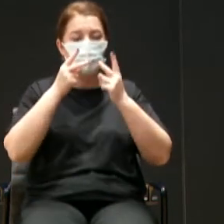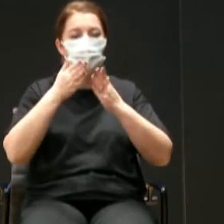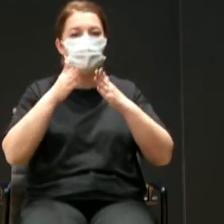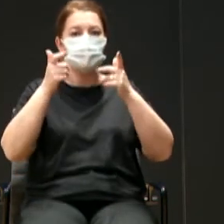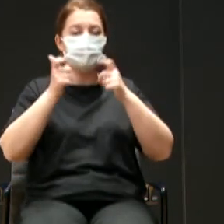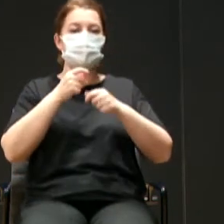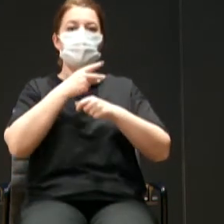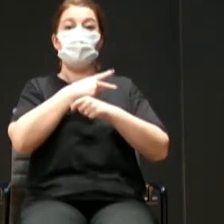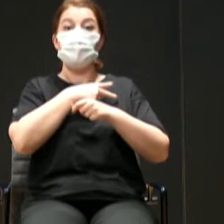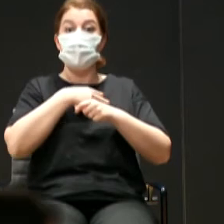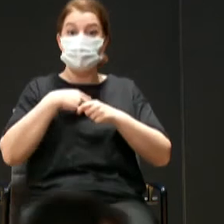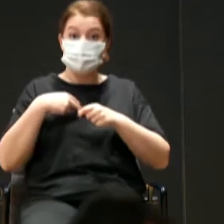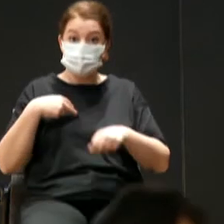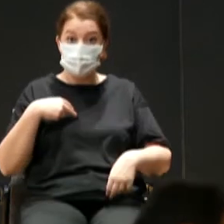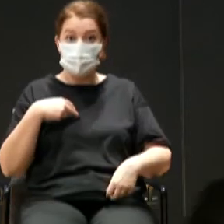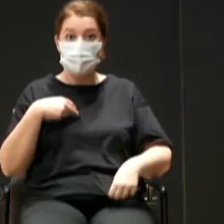Büyükşehir Belediyesi'ne